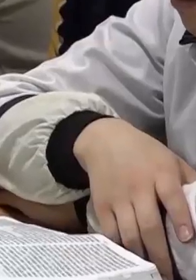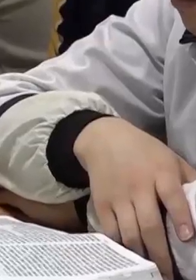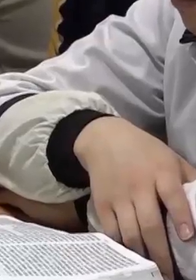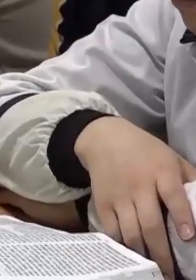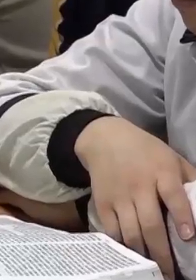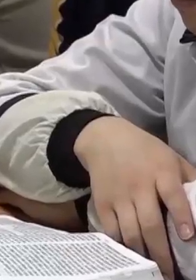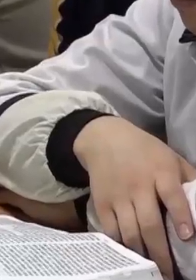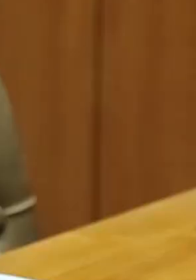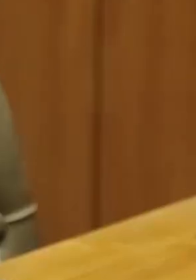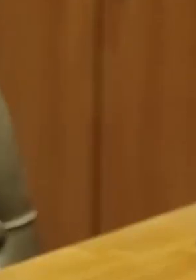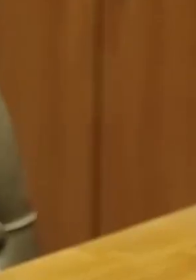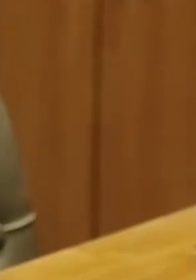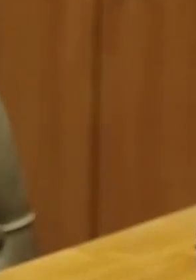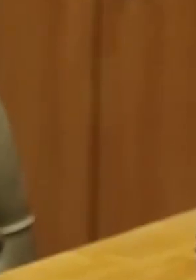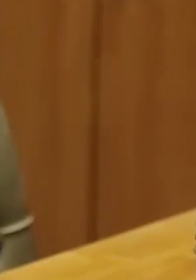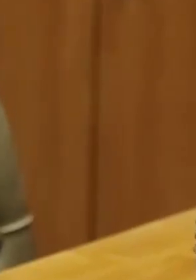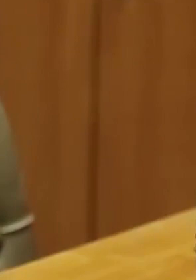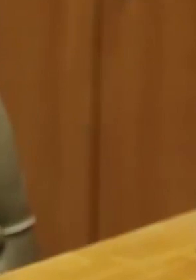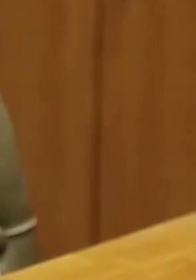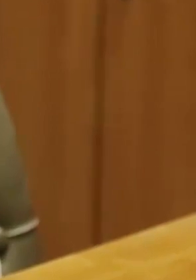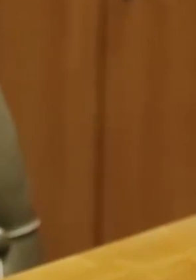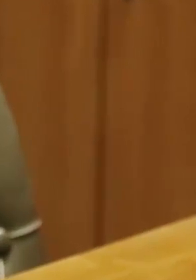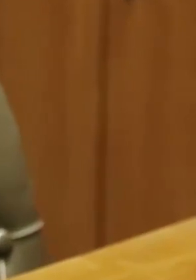예수님께서 대답하셨습니다.